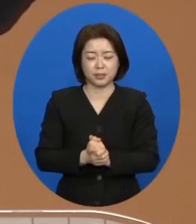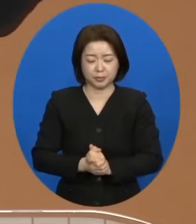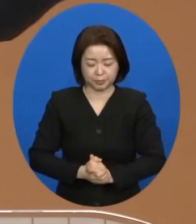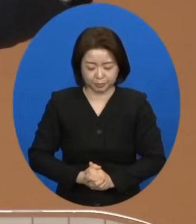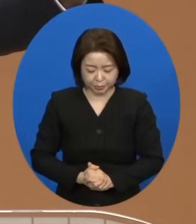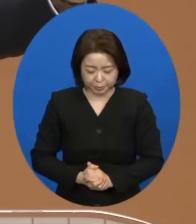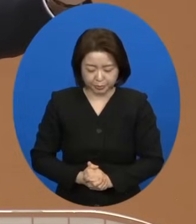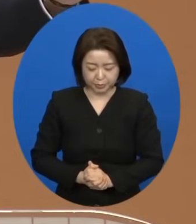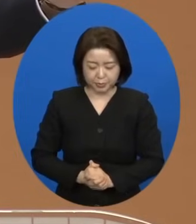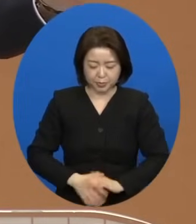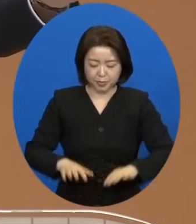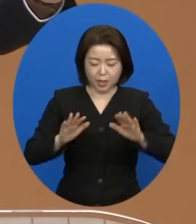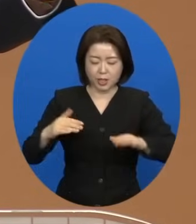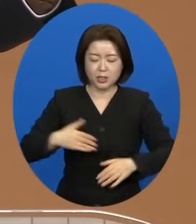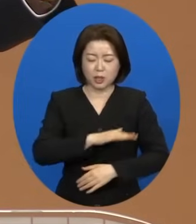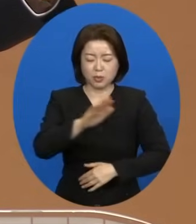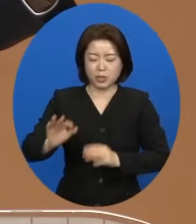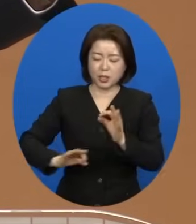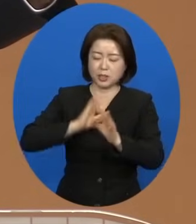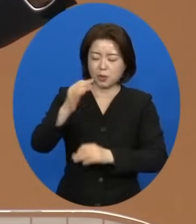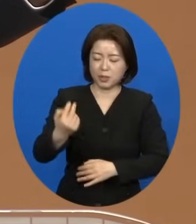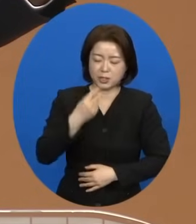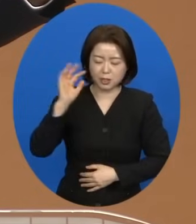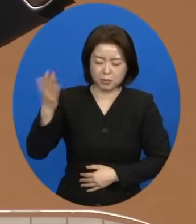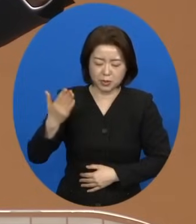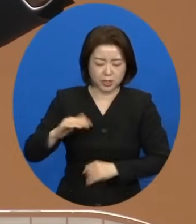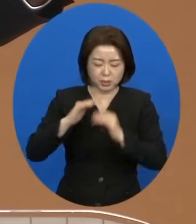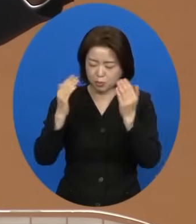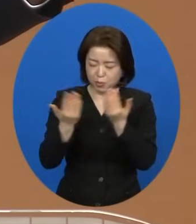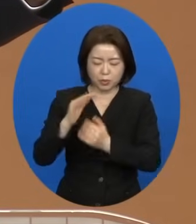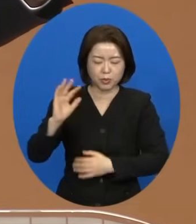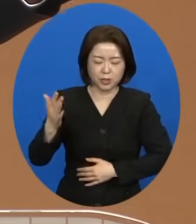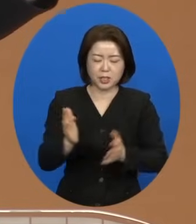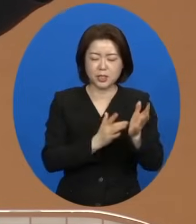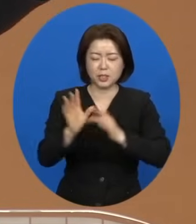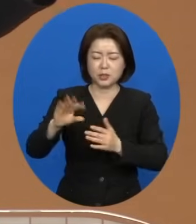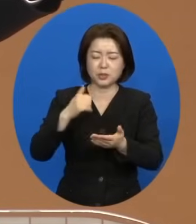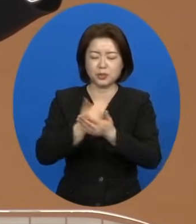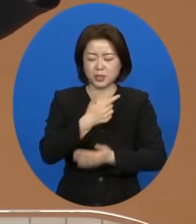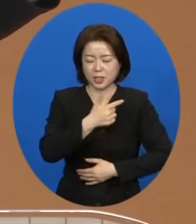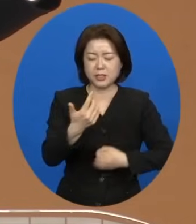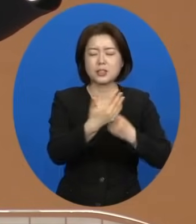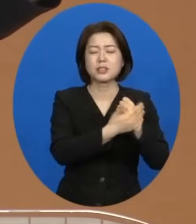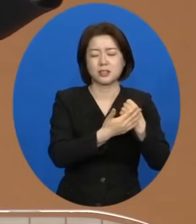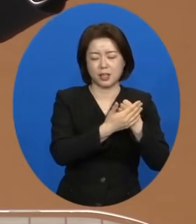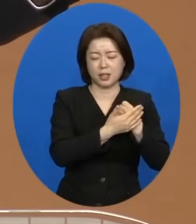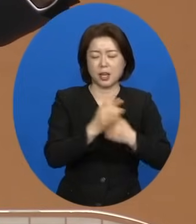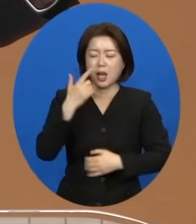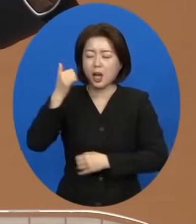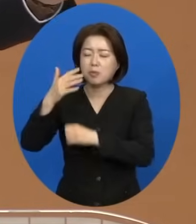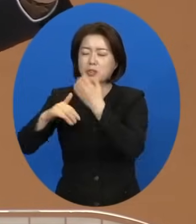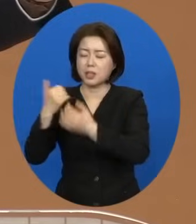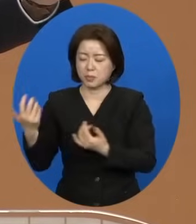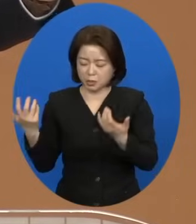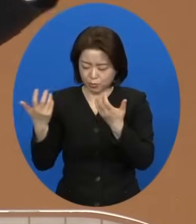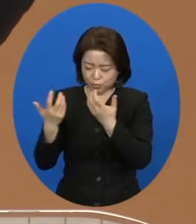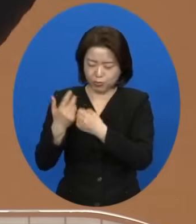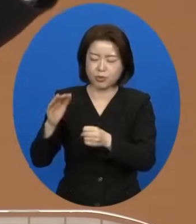받아주소서겠습니다 이제는 우리의 영원한 생명 되시고 전부가 되신 예수님의 신 은혜와 아버지 하나님의 성신